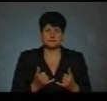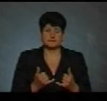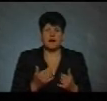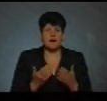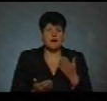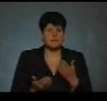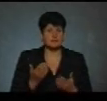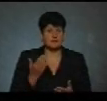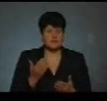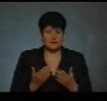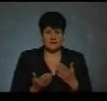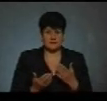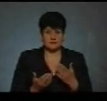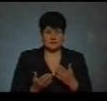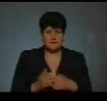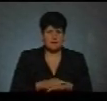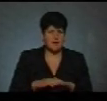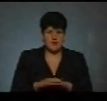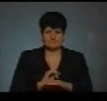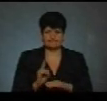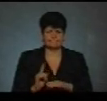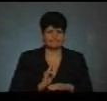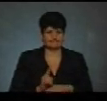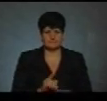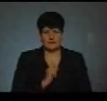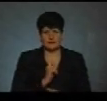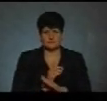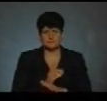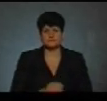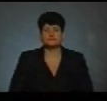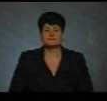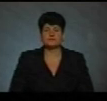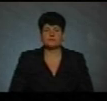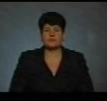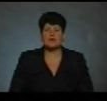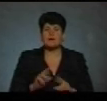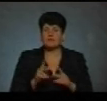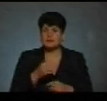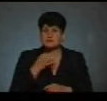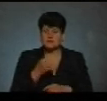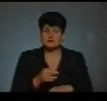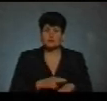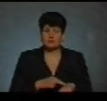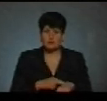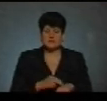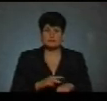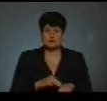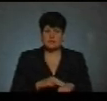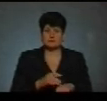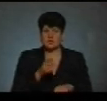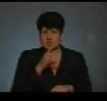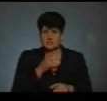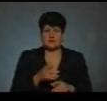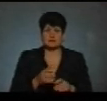але масового пересування не буде. Ну, власне, як розповіли у поліції, правоохоронці під час